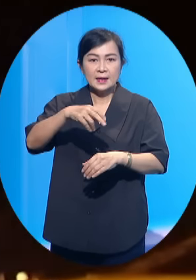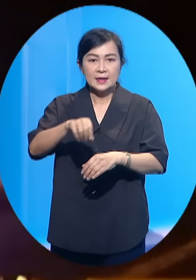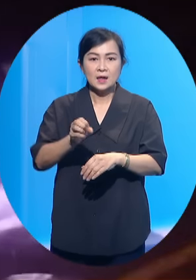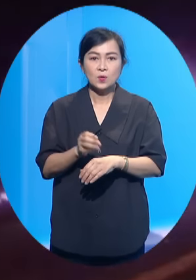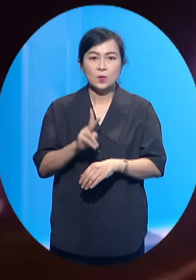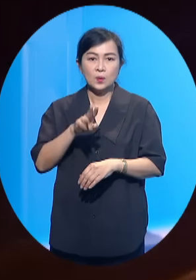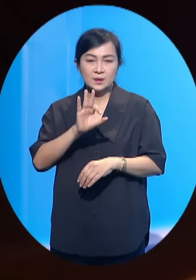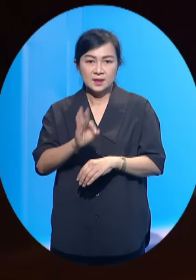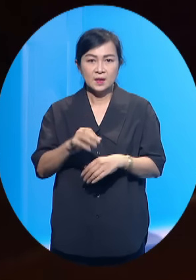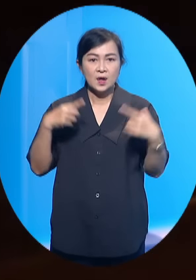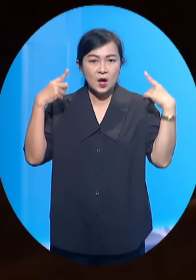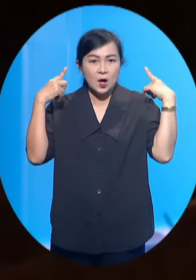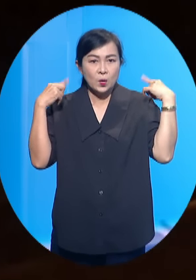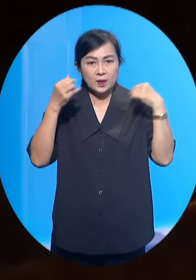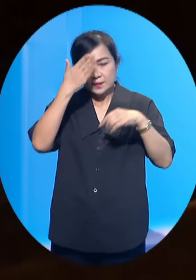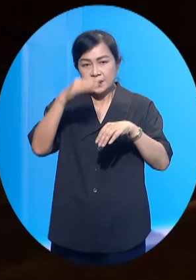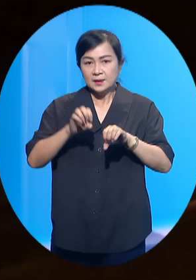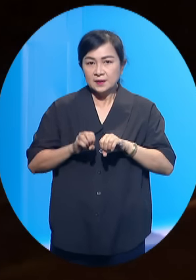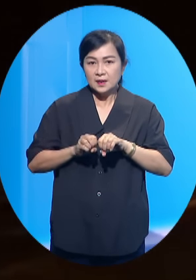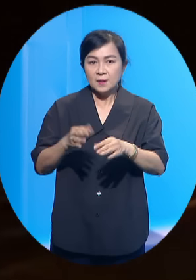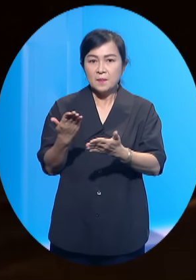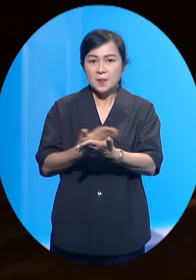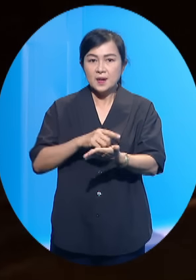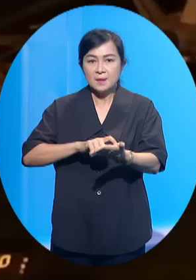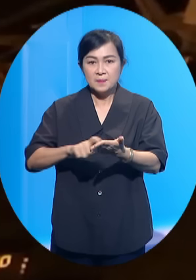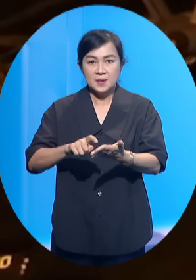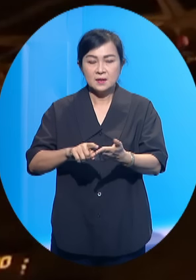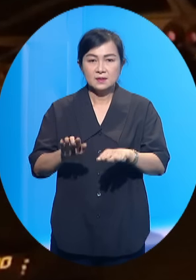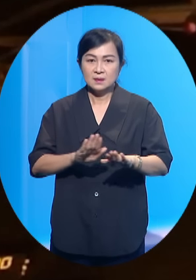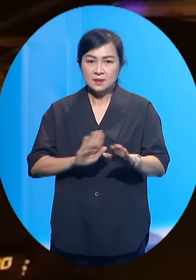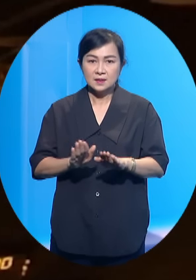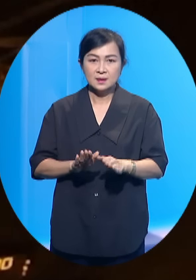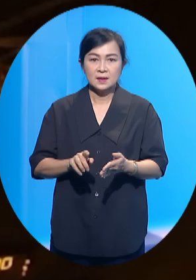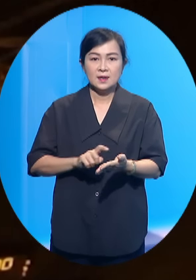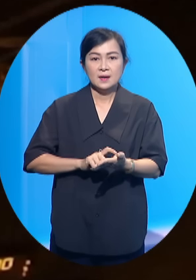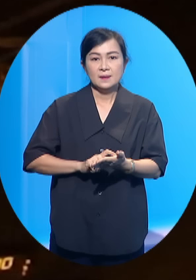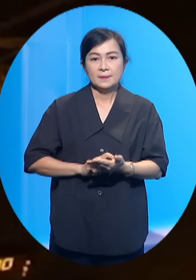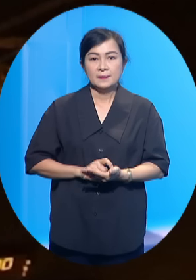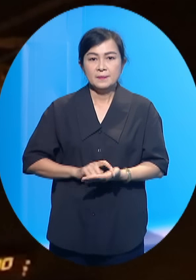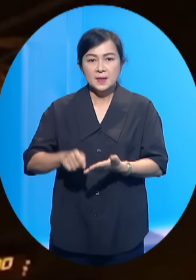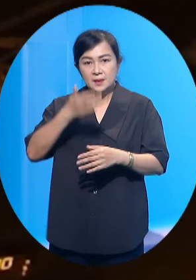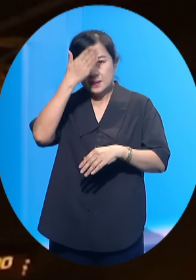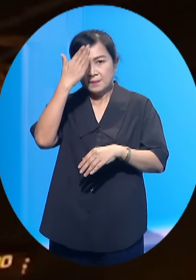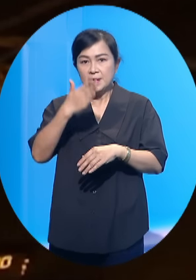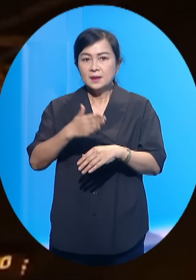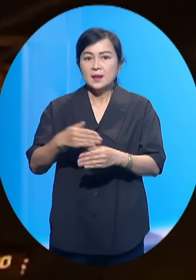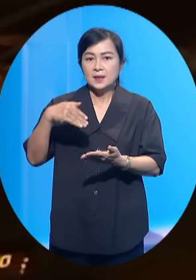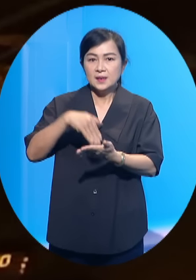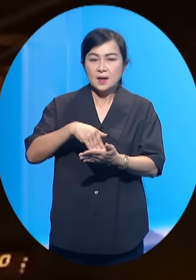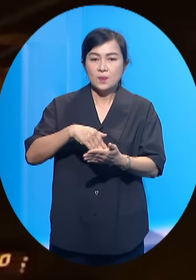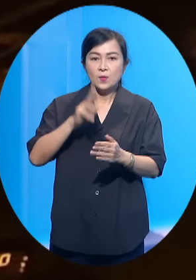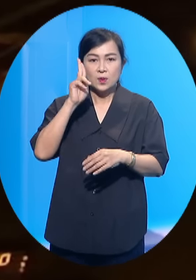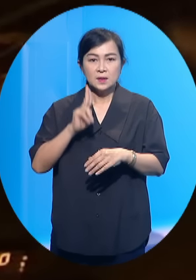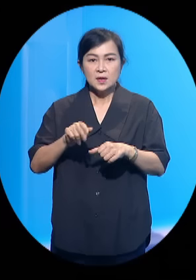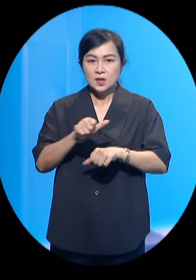hu thi quan chức này cũng cho biết cuộc tấn công mới nhất do Mỹ đơn phương thực hiện Mỹ cho biết sẽ tiến hành thêm hành động